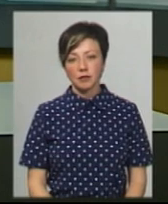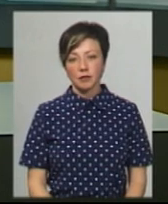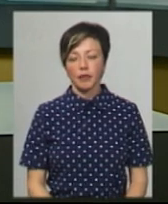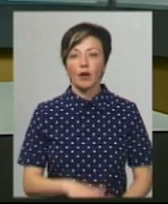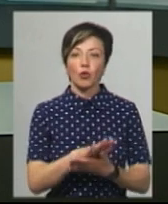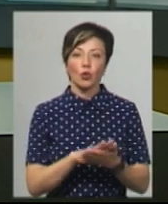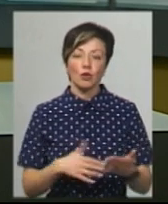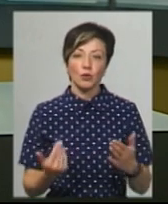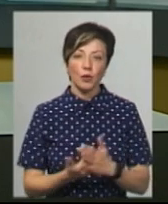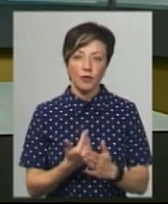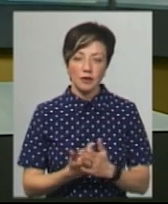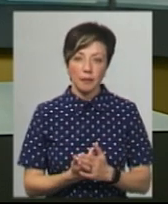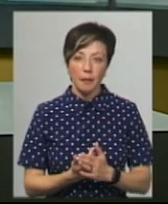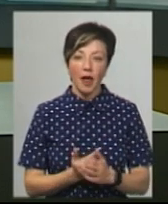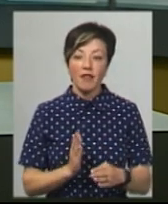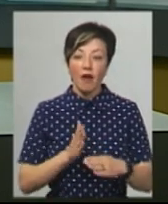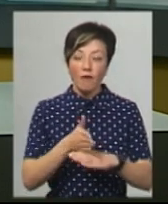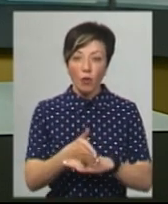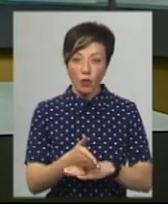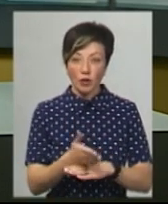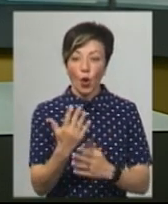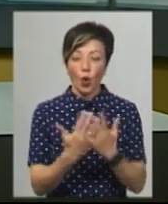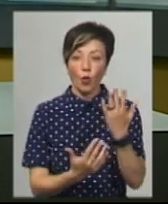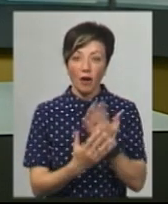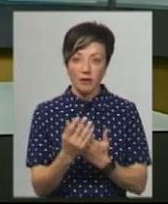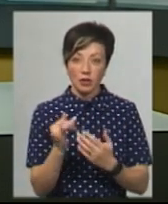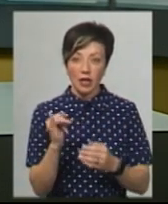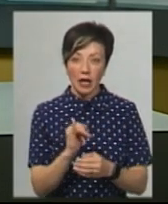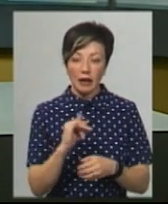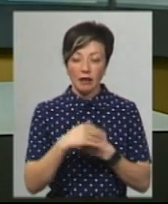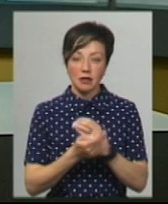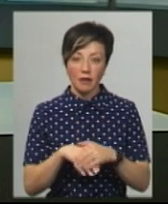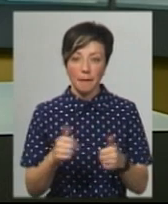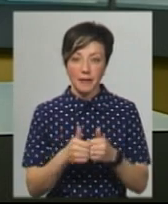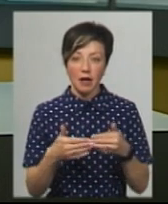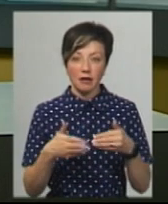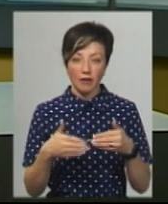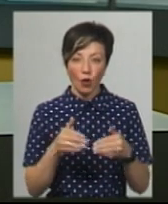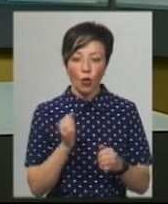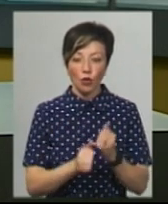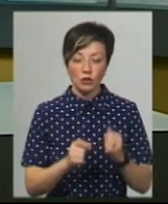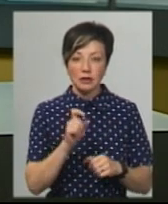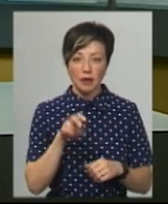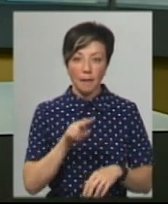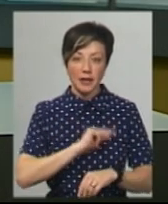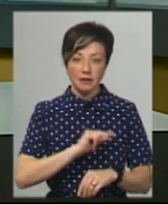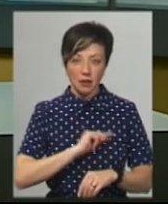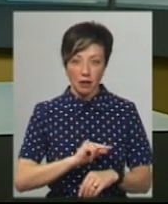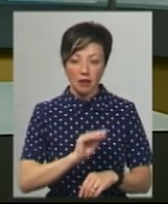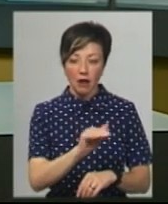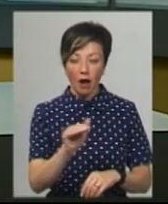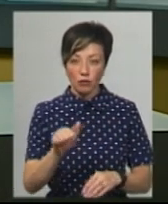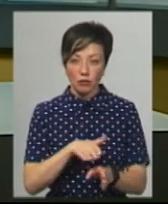Ми продовжимо наш випуск. На вході одноразові рукавички та дезінфектор. Біля дверей кожної зали працівники, які